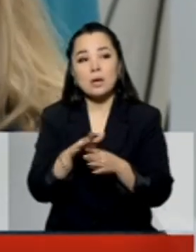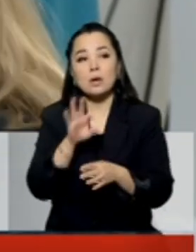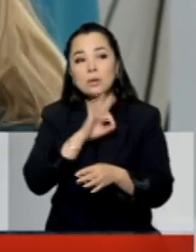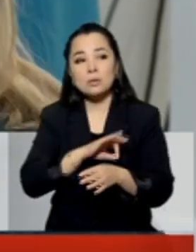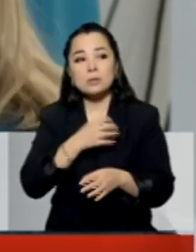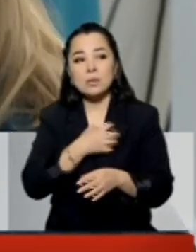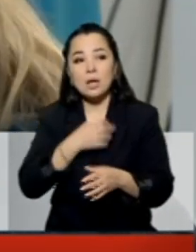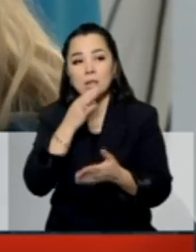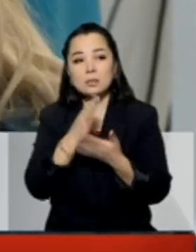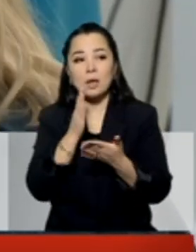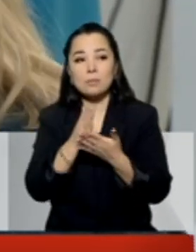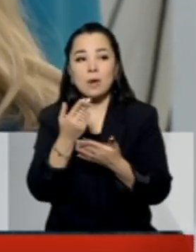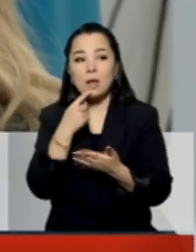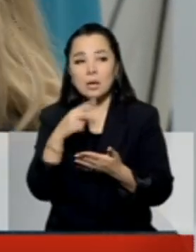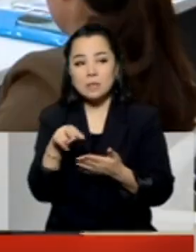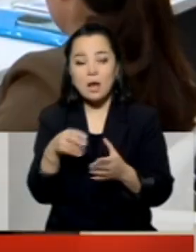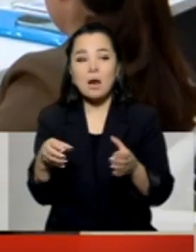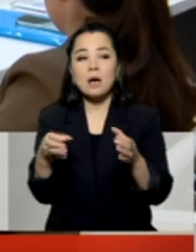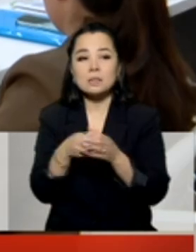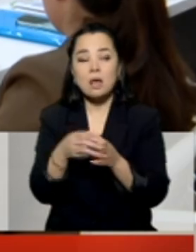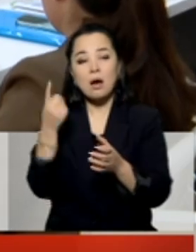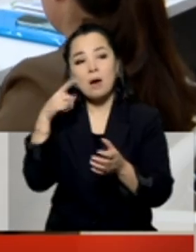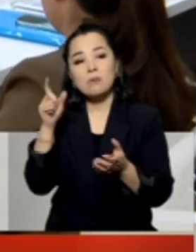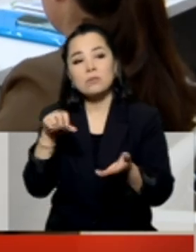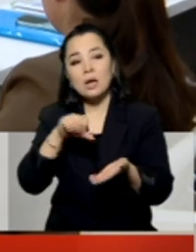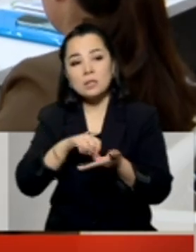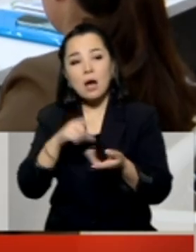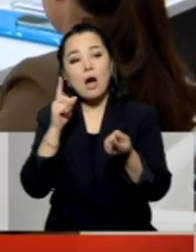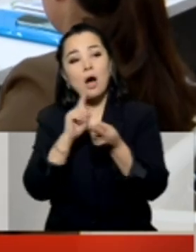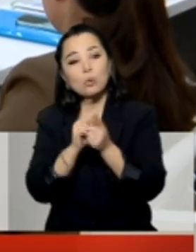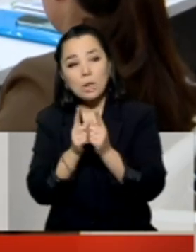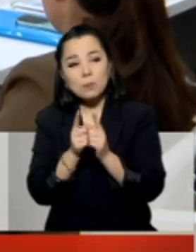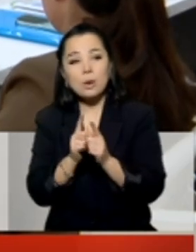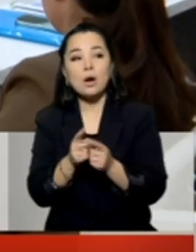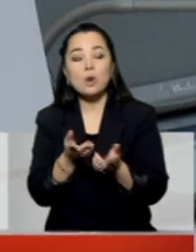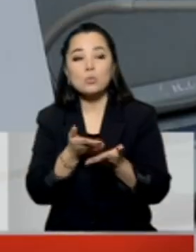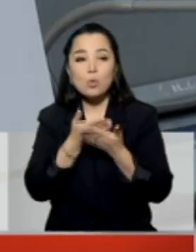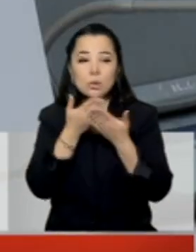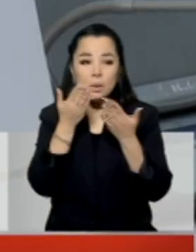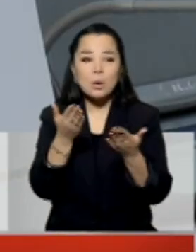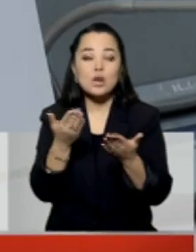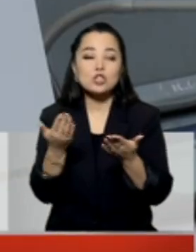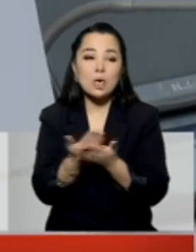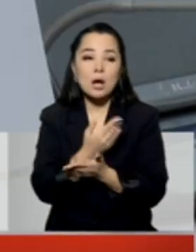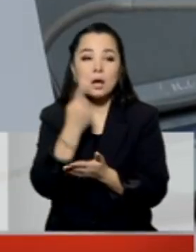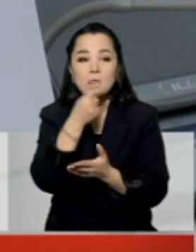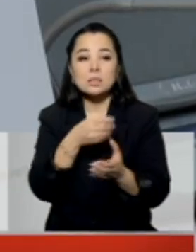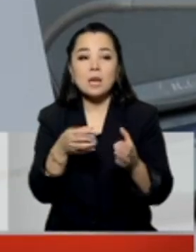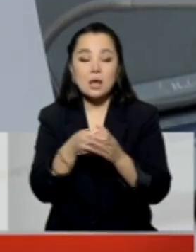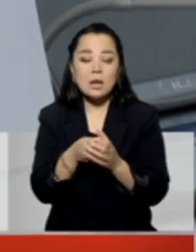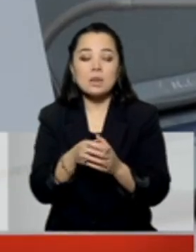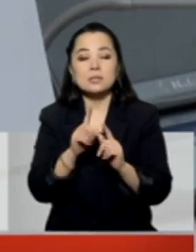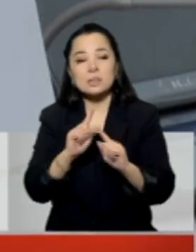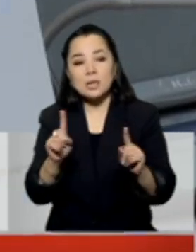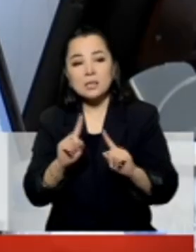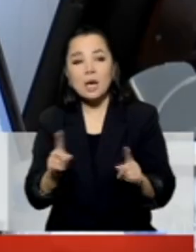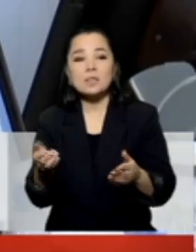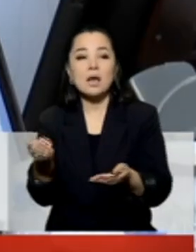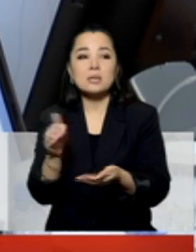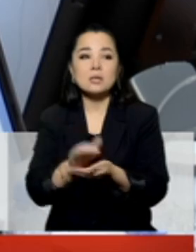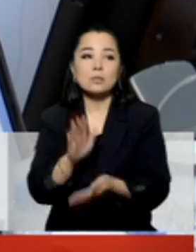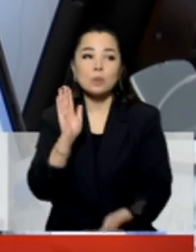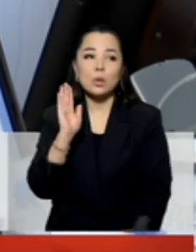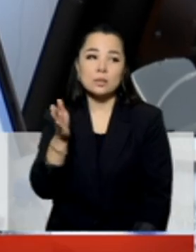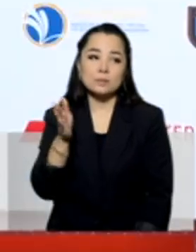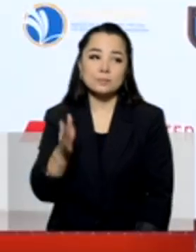Онда баспагерлер, әдеби агенттер, авторлар, аудармашылар және оқырмандар кездесіп, жаңа туындылармен және трендтермен танысады.